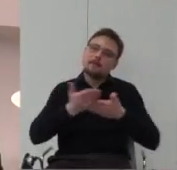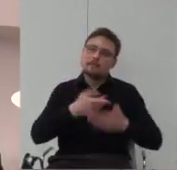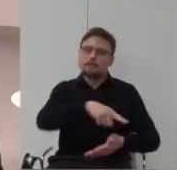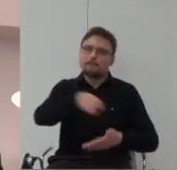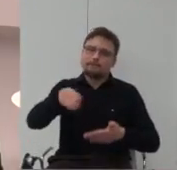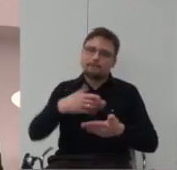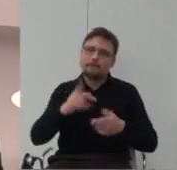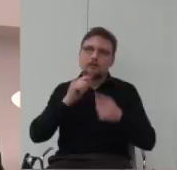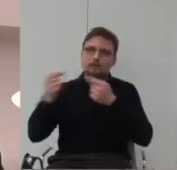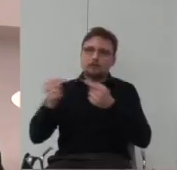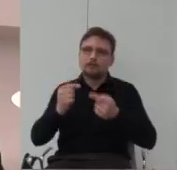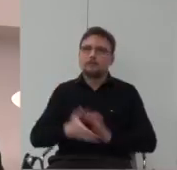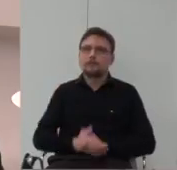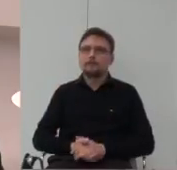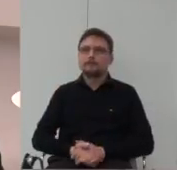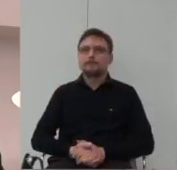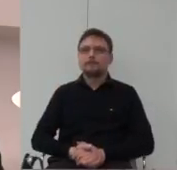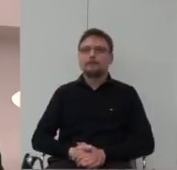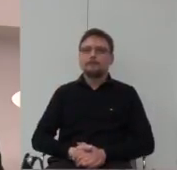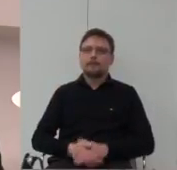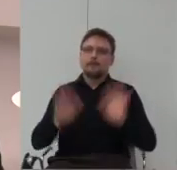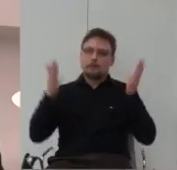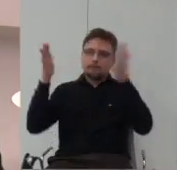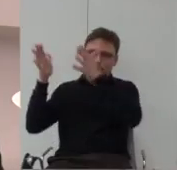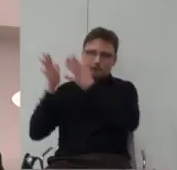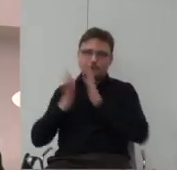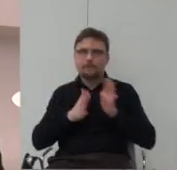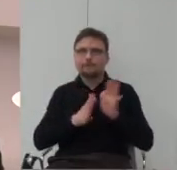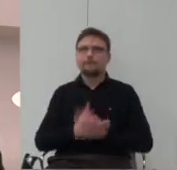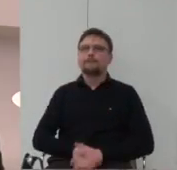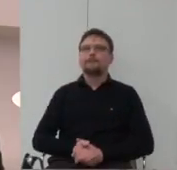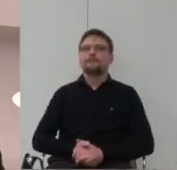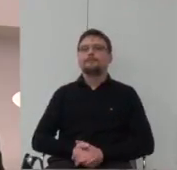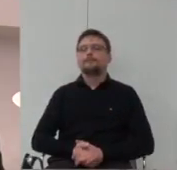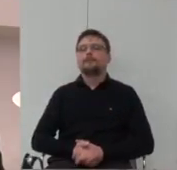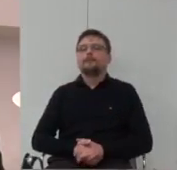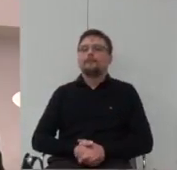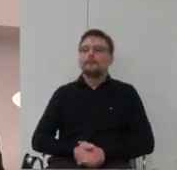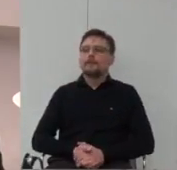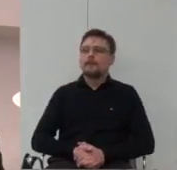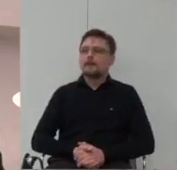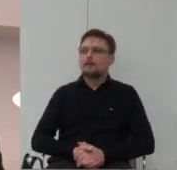i bardzo na to czekam. Także dziękuję pięknie i zapraszam naszych rozmówców.